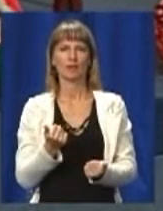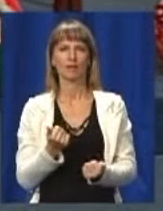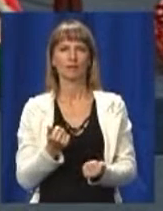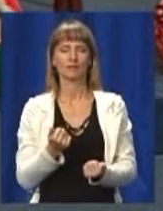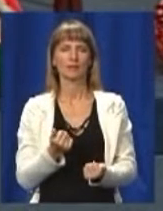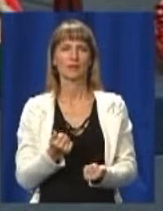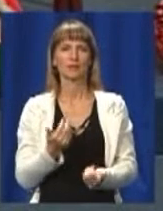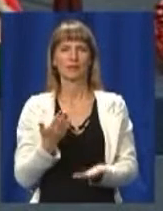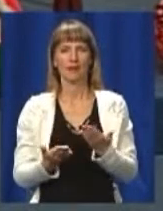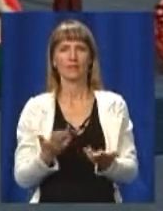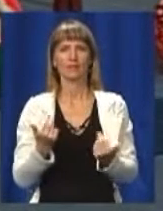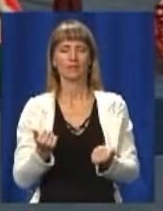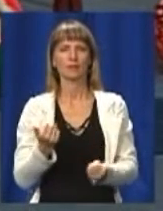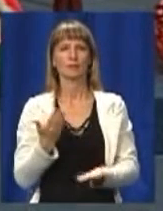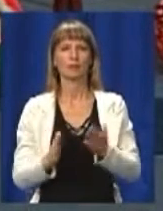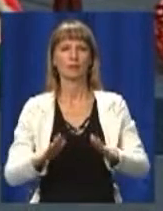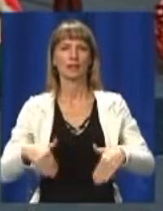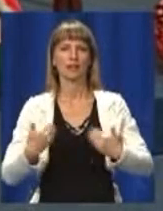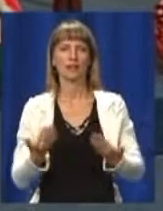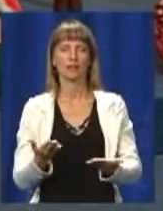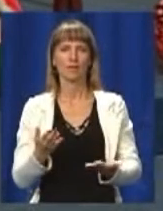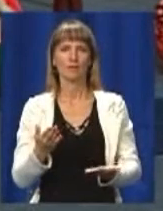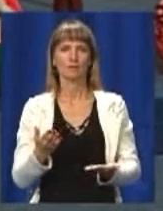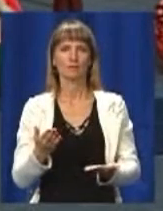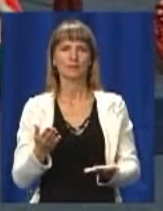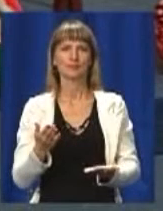так. Да, напевно так, і тому пропоную